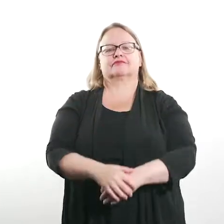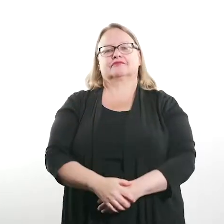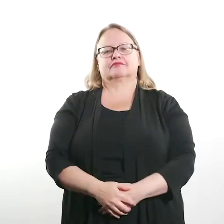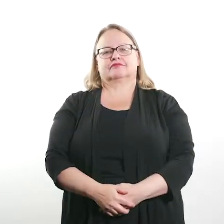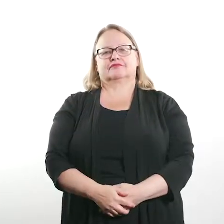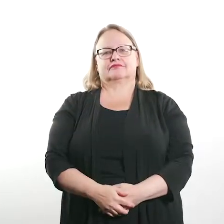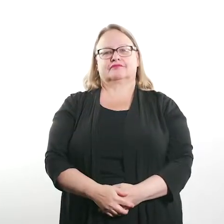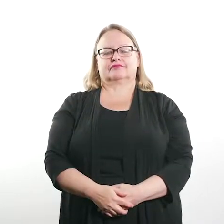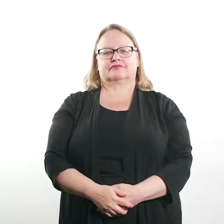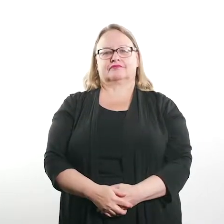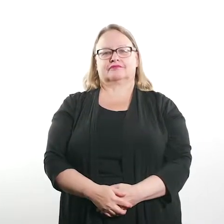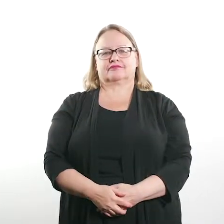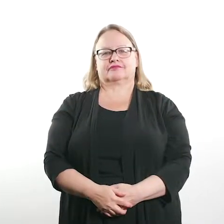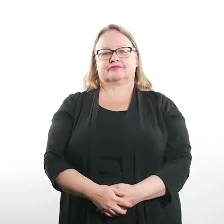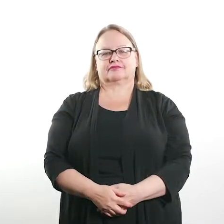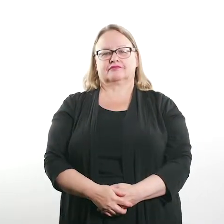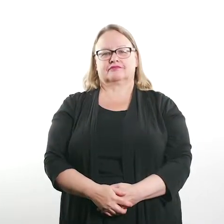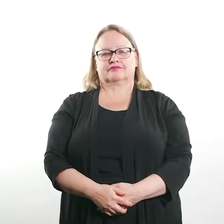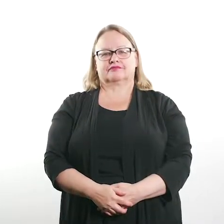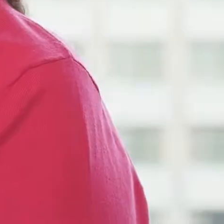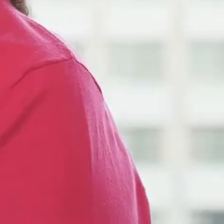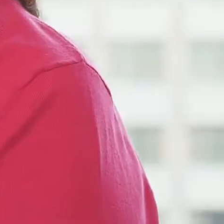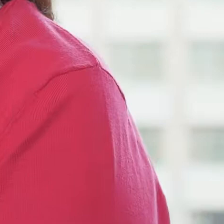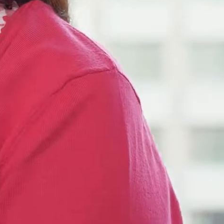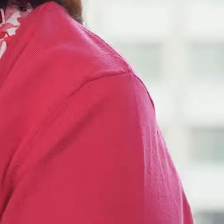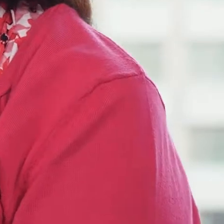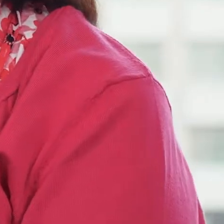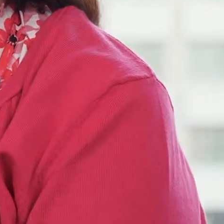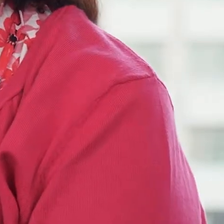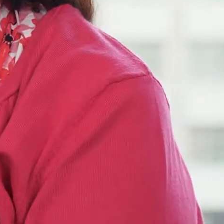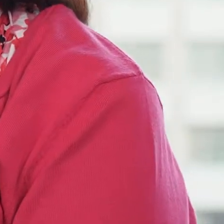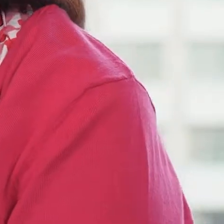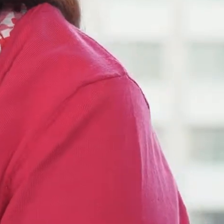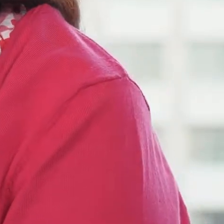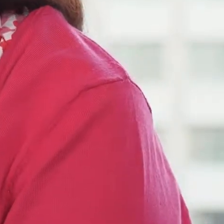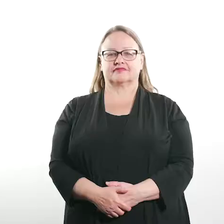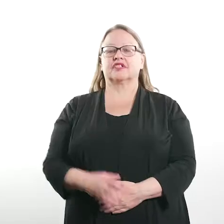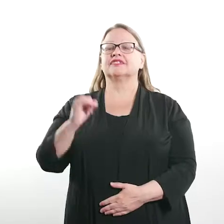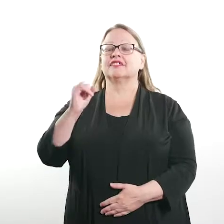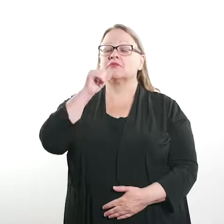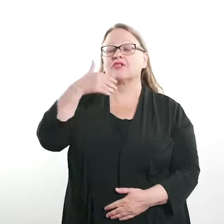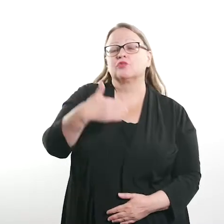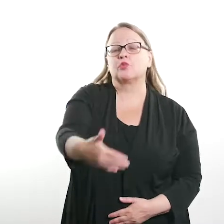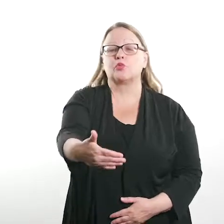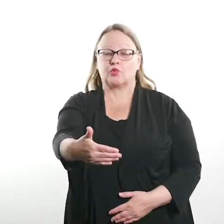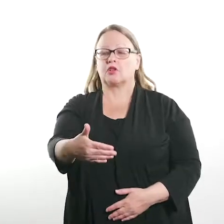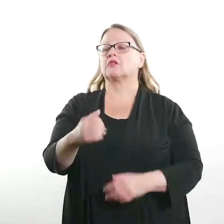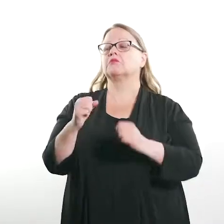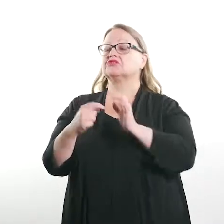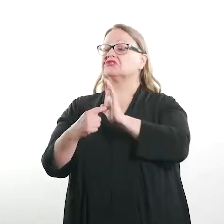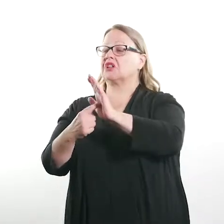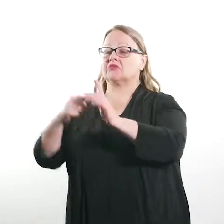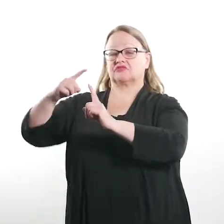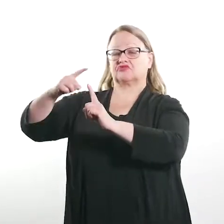puissent participer et contribuer au maximum de leur potentiel et puissent réussir. Donc ça, ce serait vraiment le fun dans un